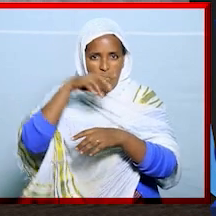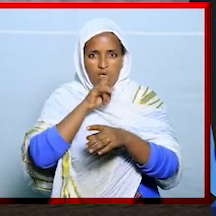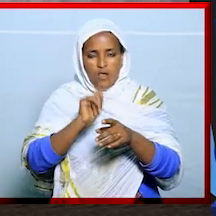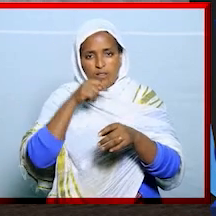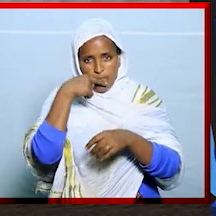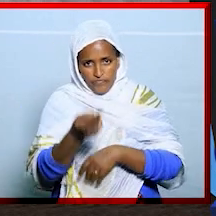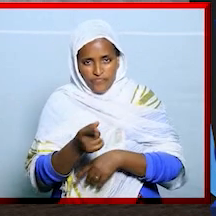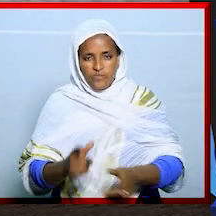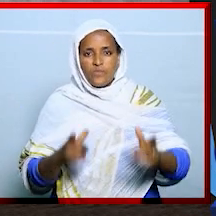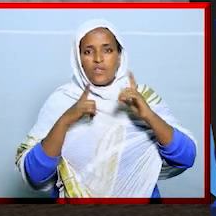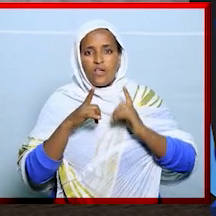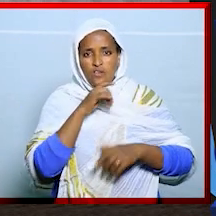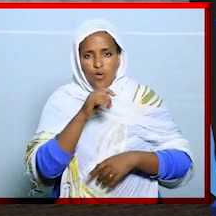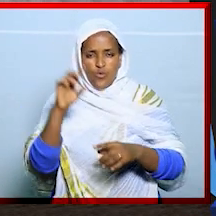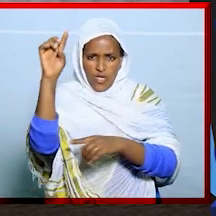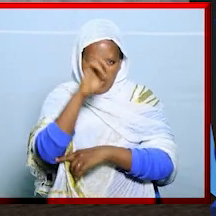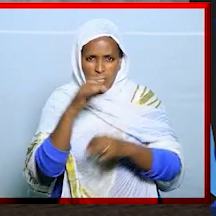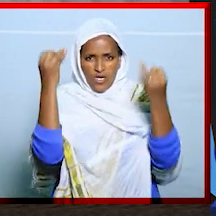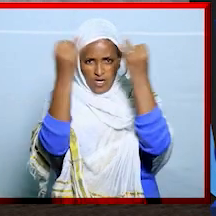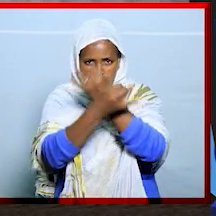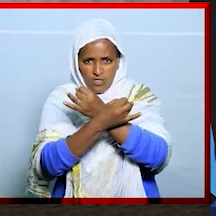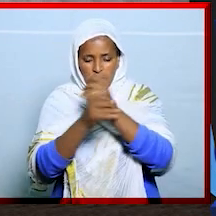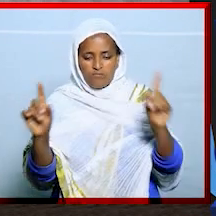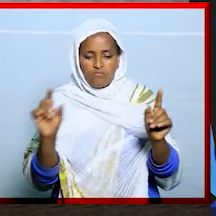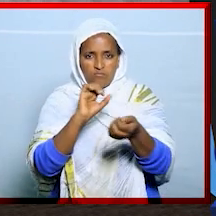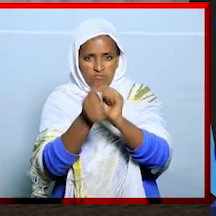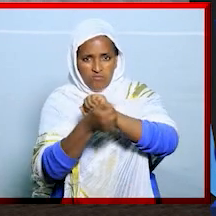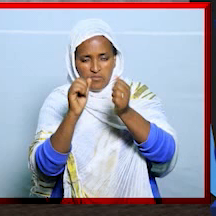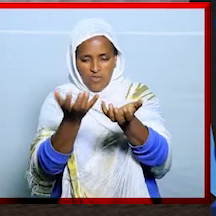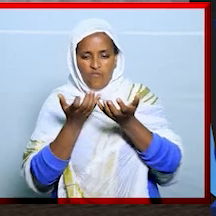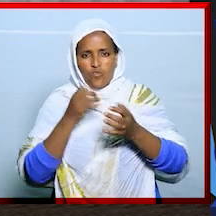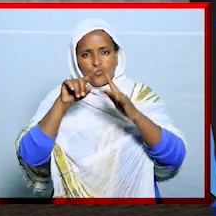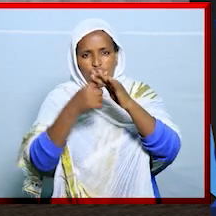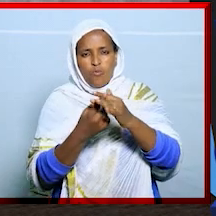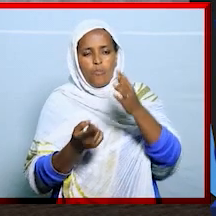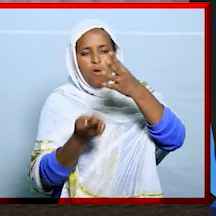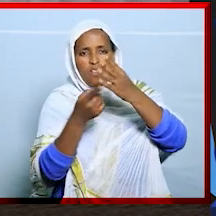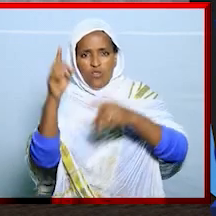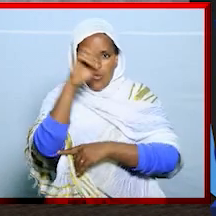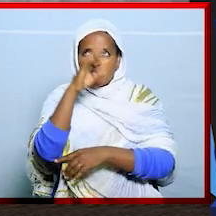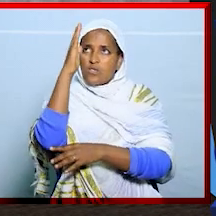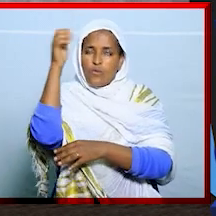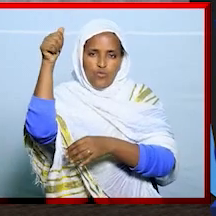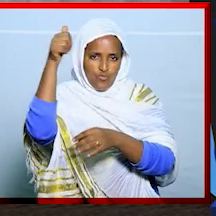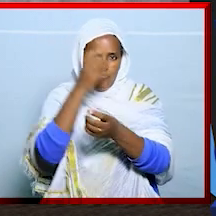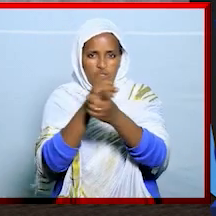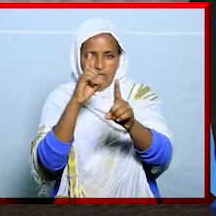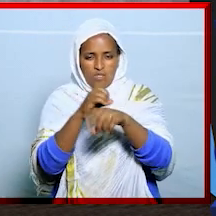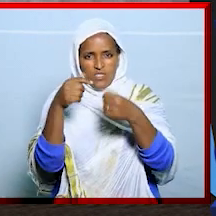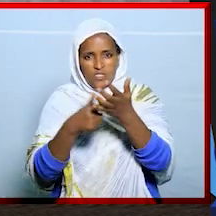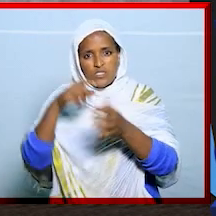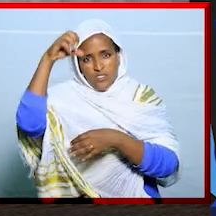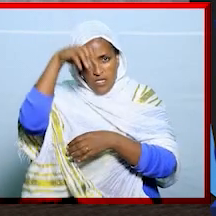ናት የሚል እንዳይኖር ቀንና ሌሊት መፈራረቅ ከጀመሩ በኋላ እግዚአብሔር ፀሐይን በአራተኛው ቀን